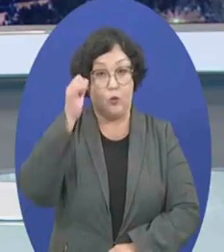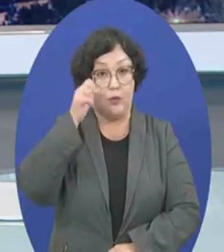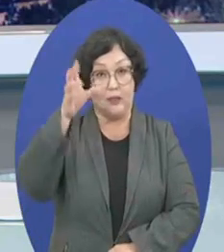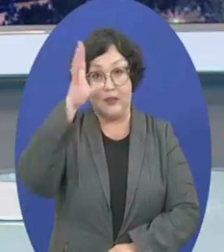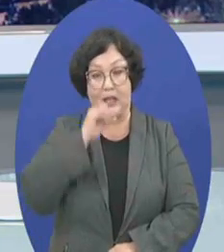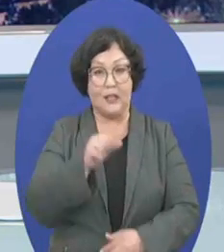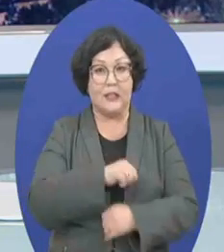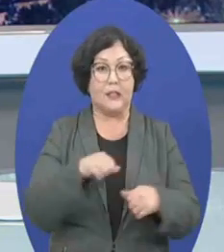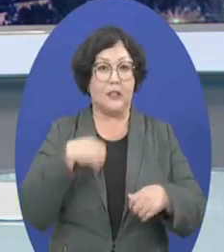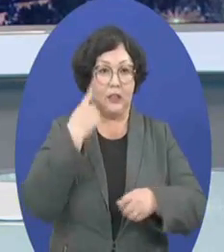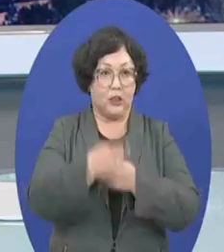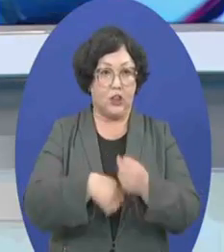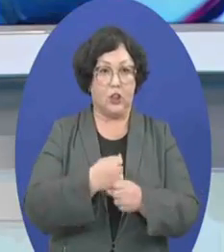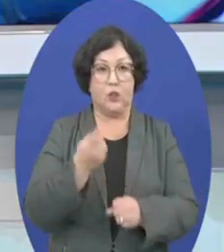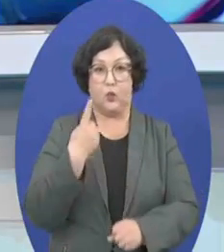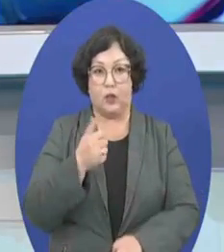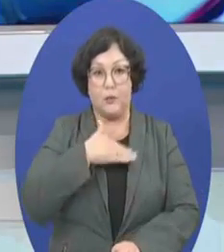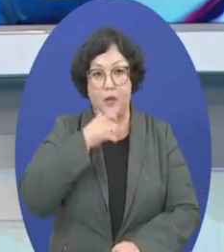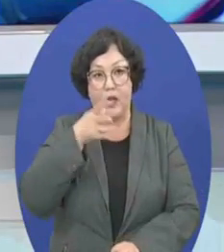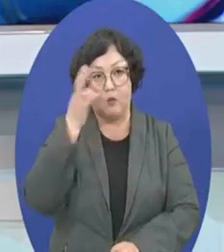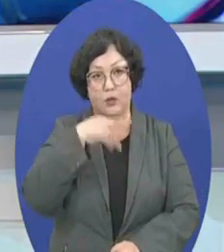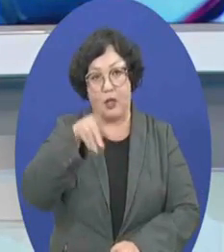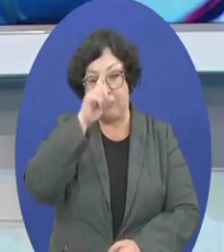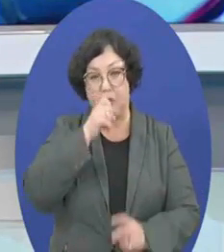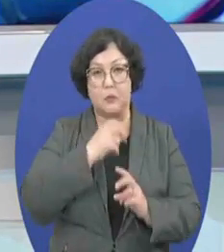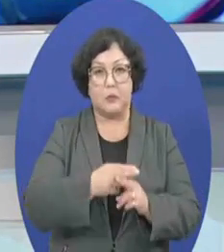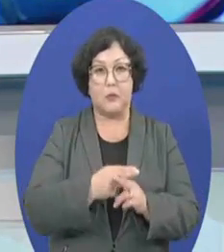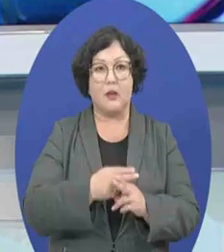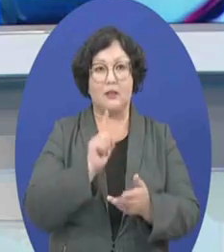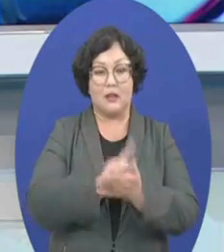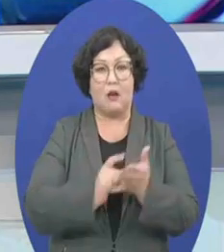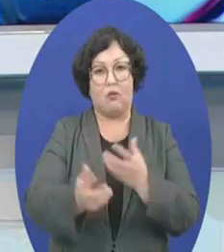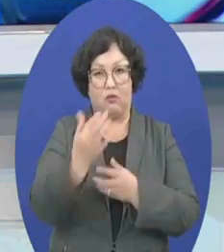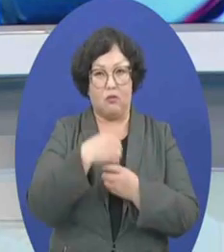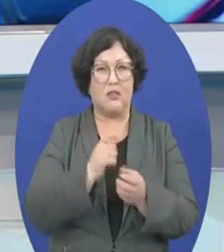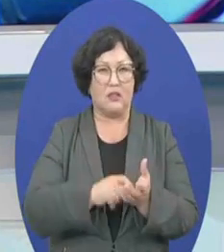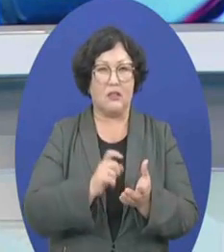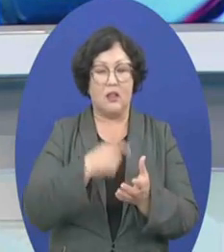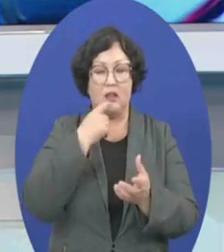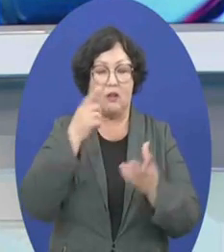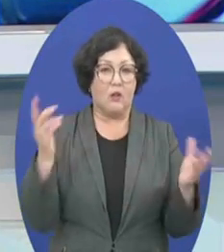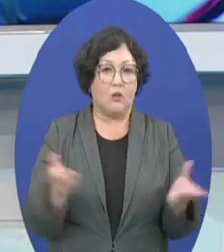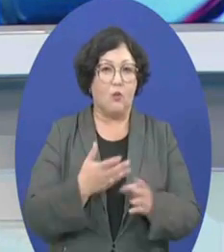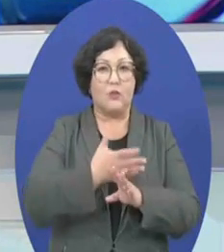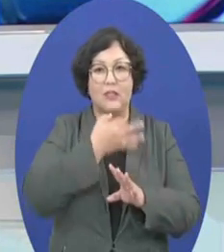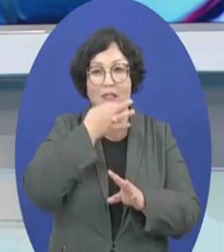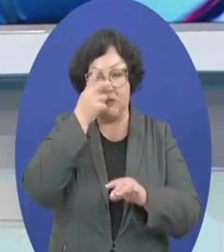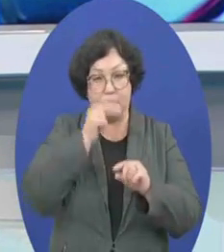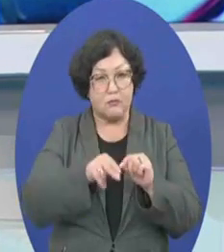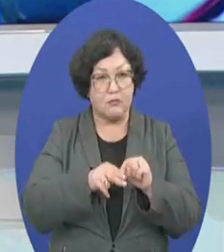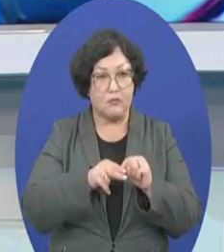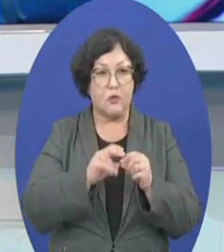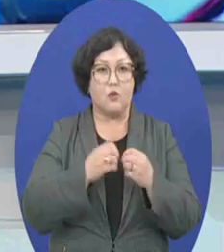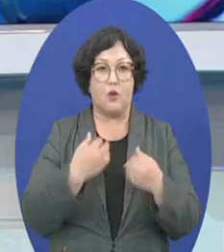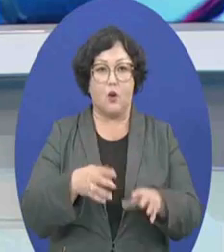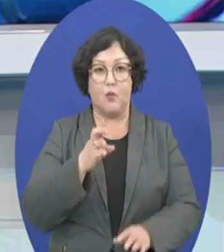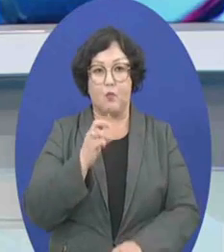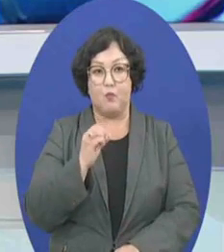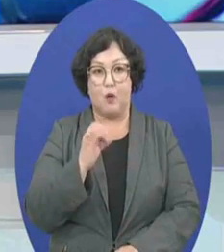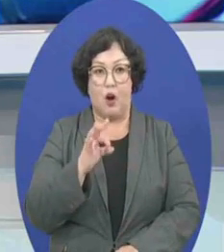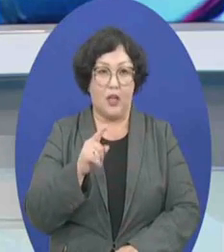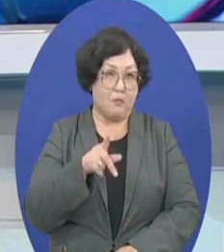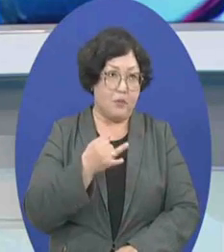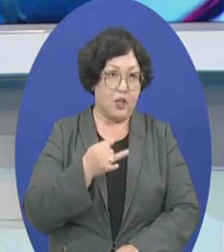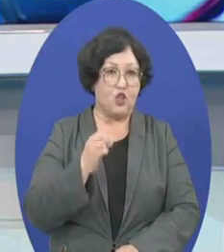Монгол Улсын ерөнхий сайд иргэдийг жилд нэг удаа эрүүл мэндийн үзлэгт бүрэн хамрагдахыг уриаллаа. Урьдчилан сэргийлэх үзлэгт хамрагдсан гэдэг биохимийн